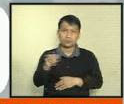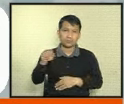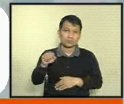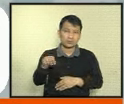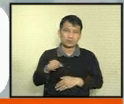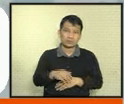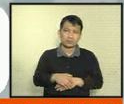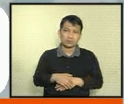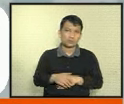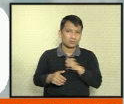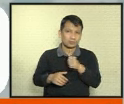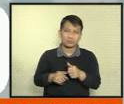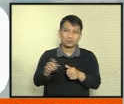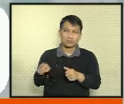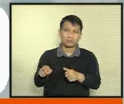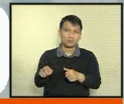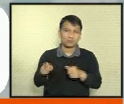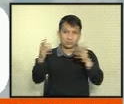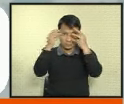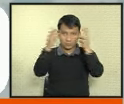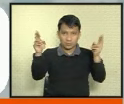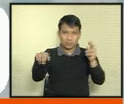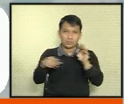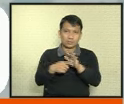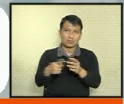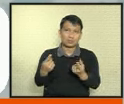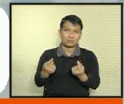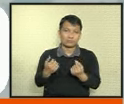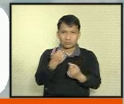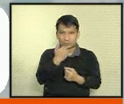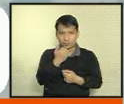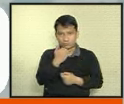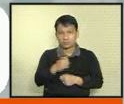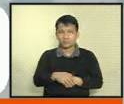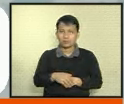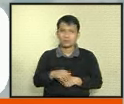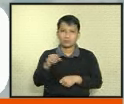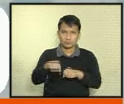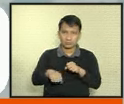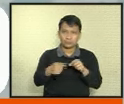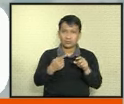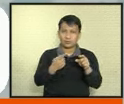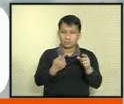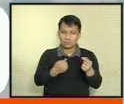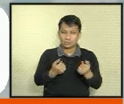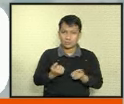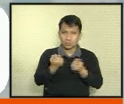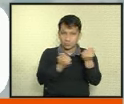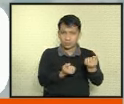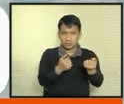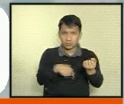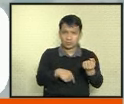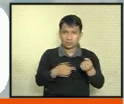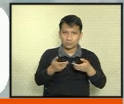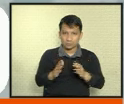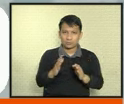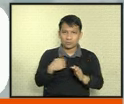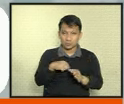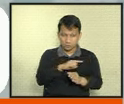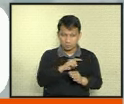sir. We will not tolerate. The mayor will not tolerate such actions po. So, kaya nga po ang suggestion po, if you will allow